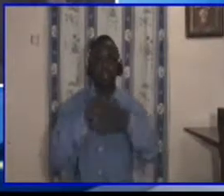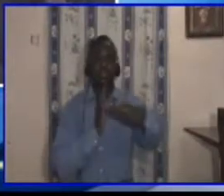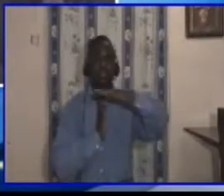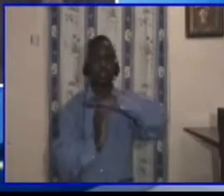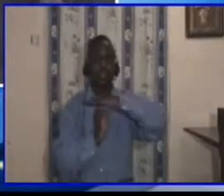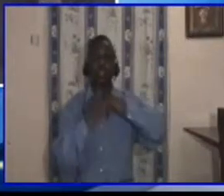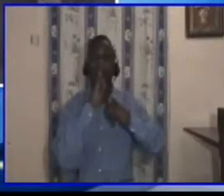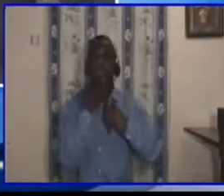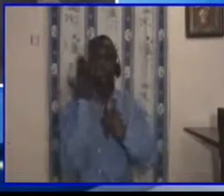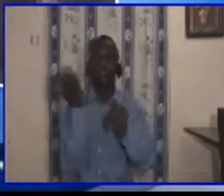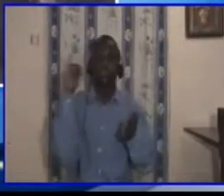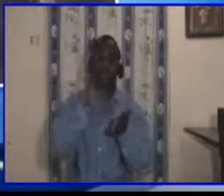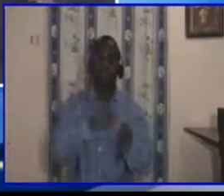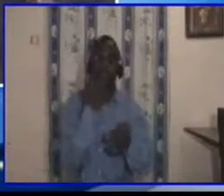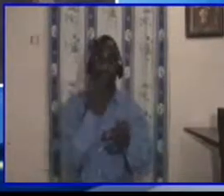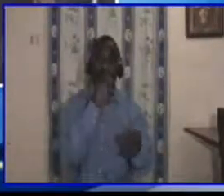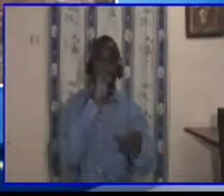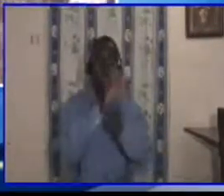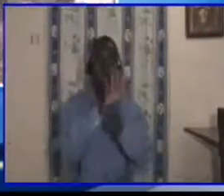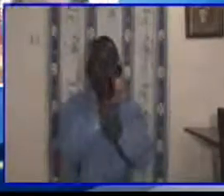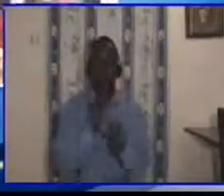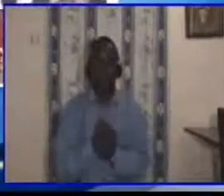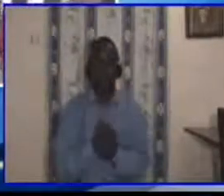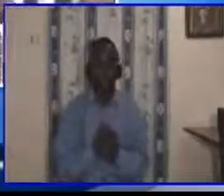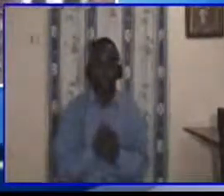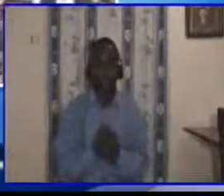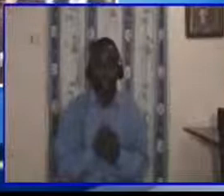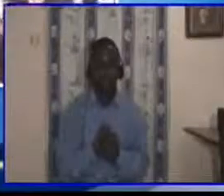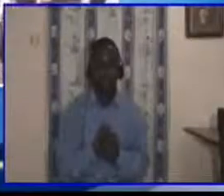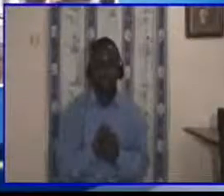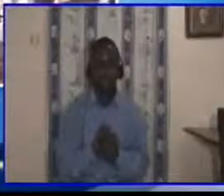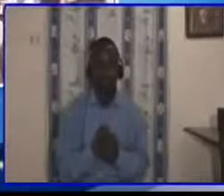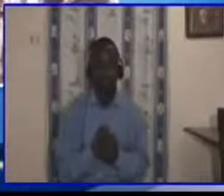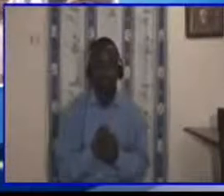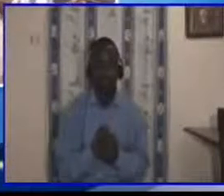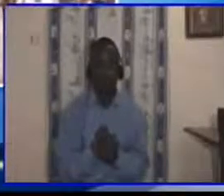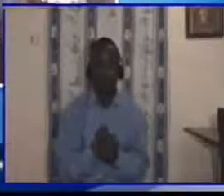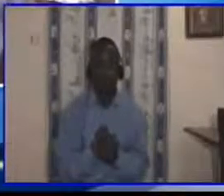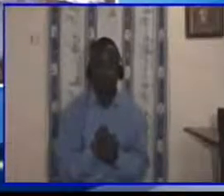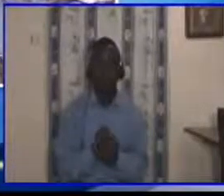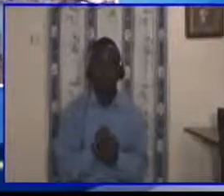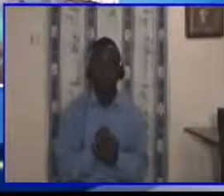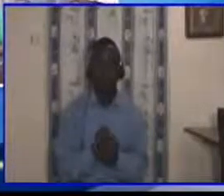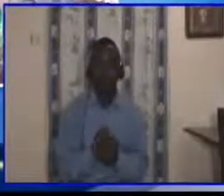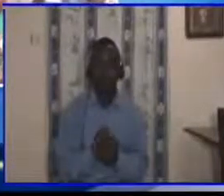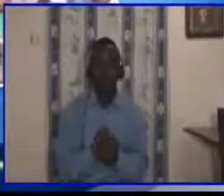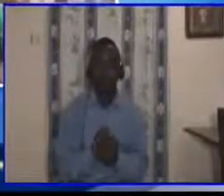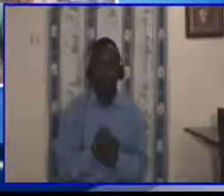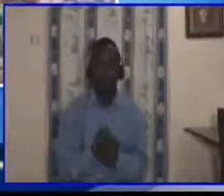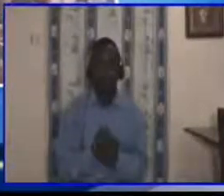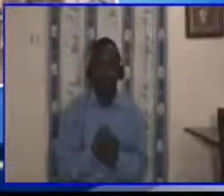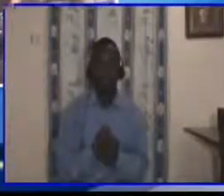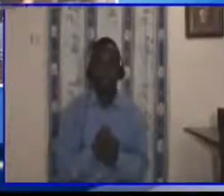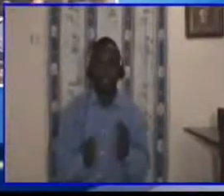siamo stati riscattati siamo stati guariti e isaia